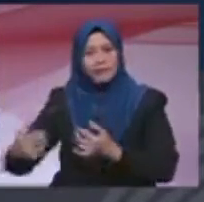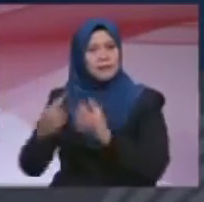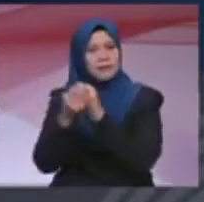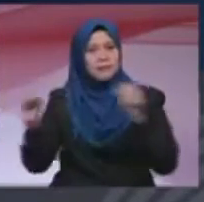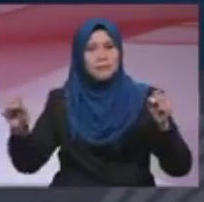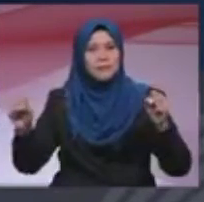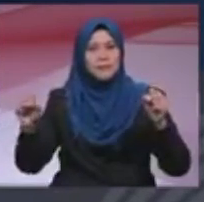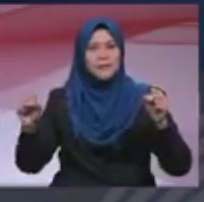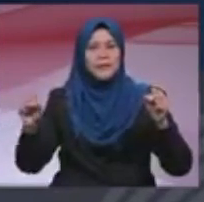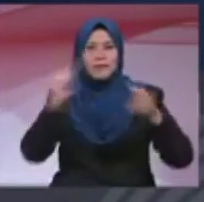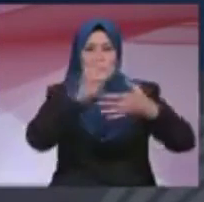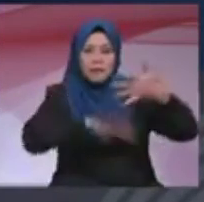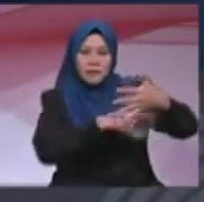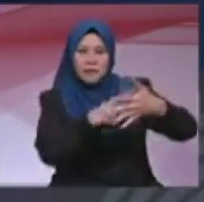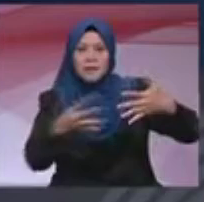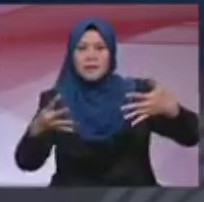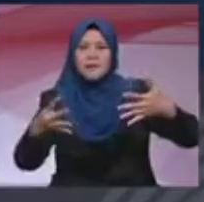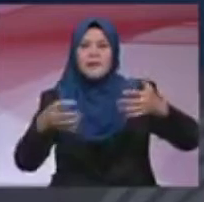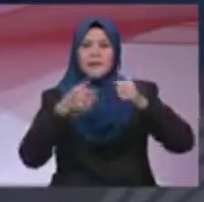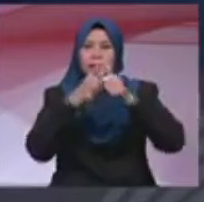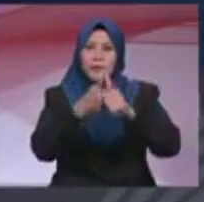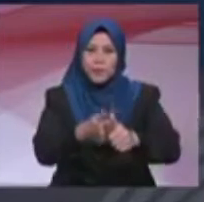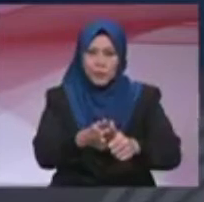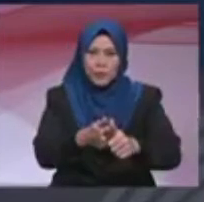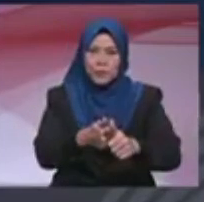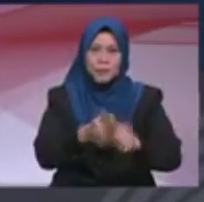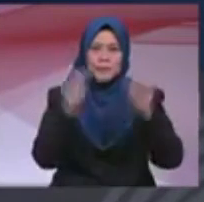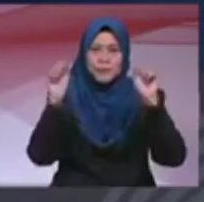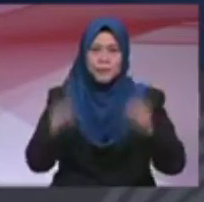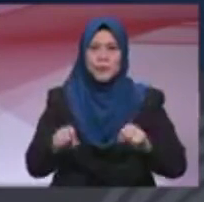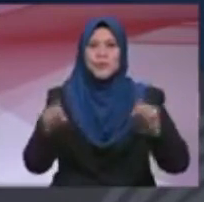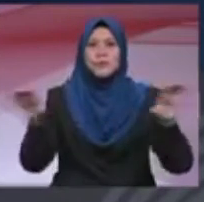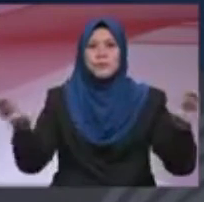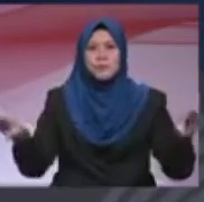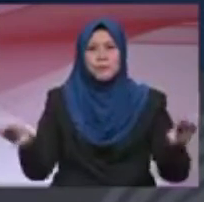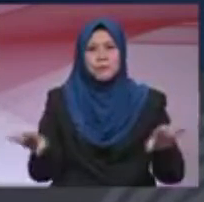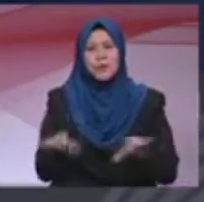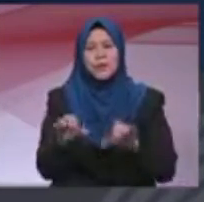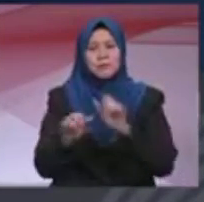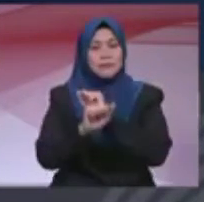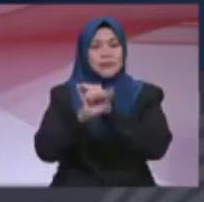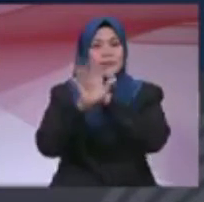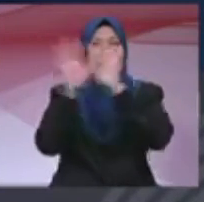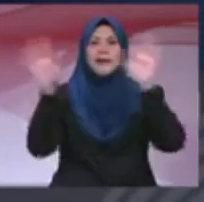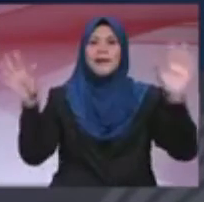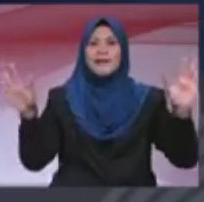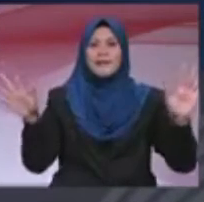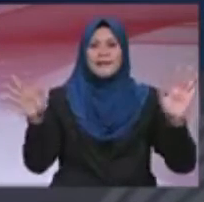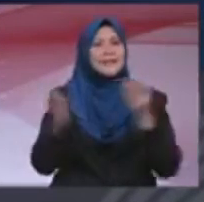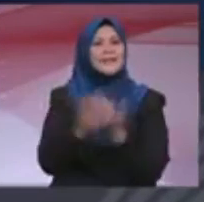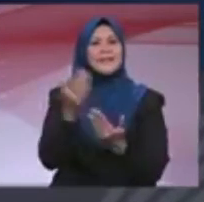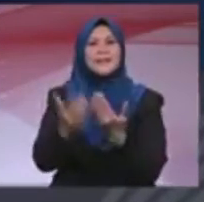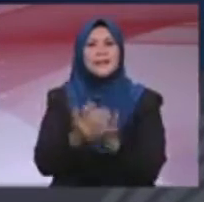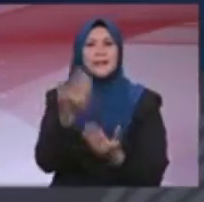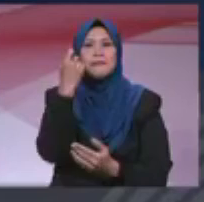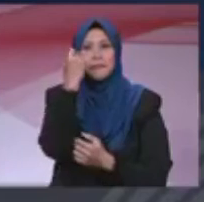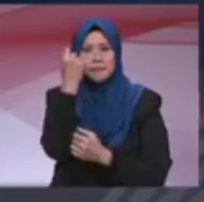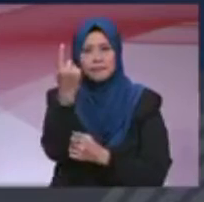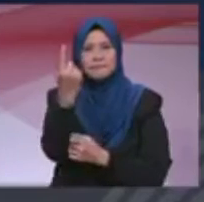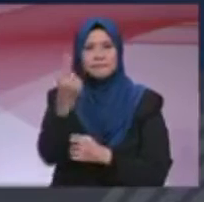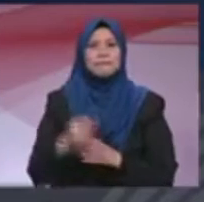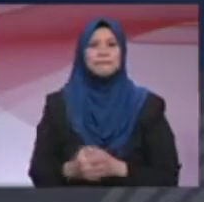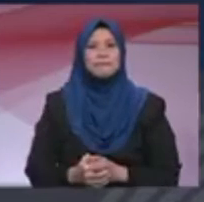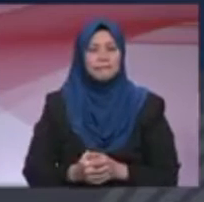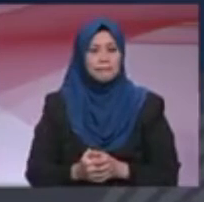guna bagi membolehkan pelaksanaannya dapat dilaksanakan dengan lebih jelas dan lebih mudah difahami.